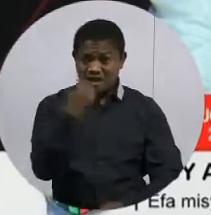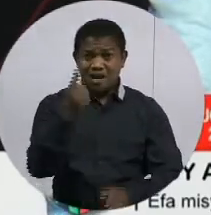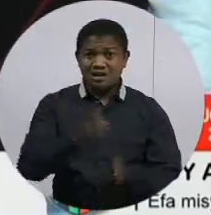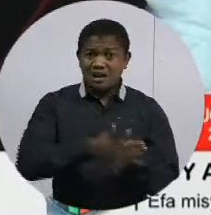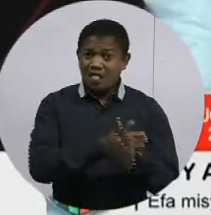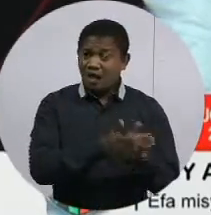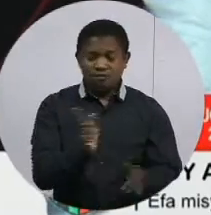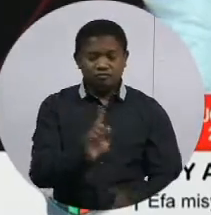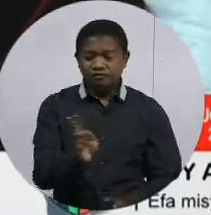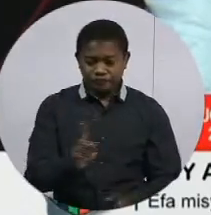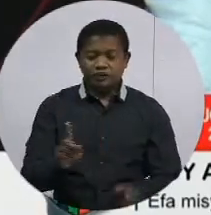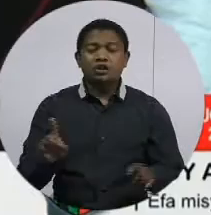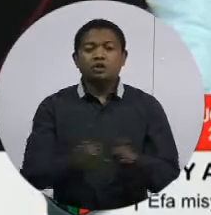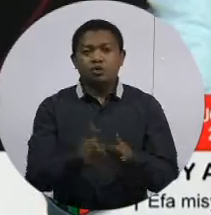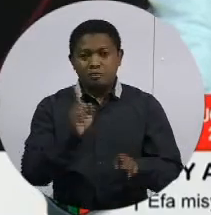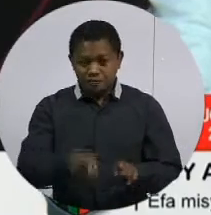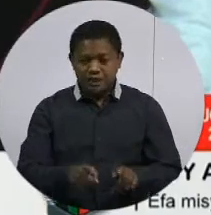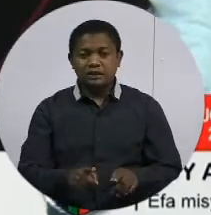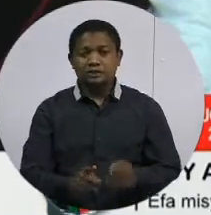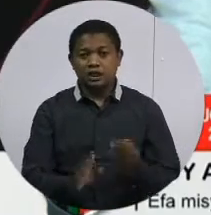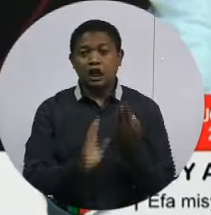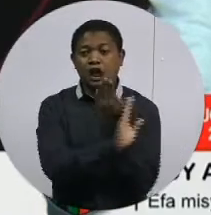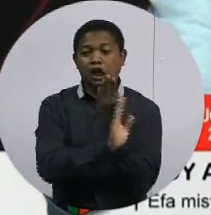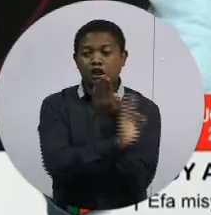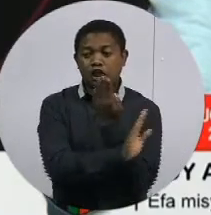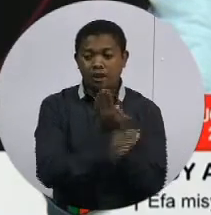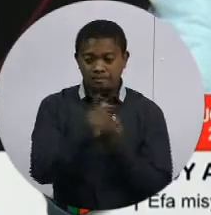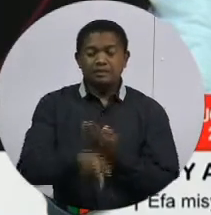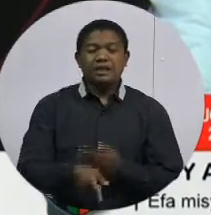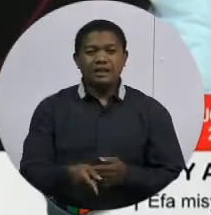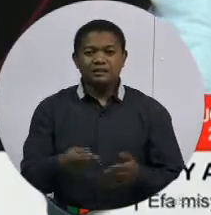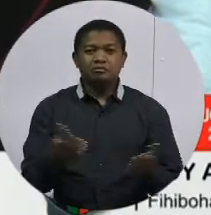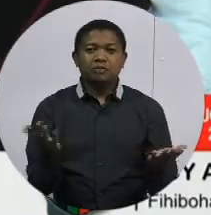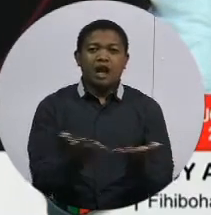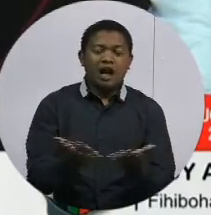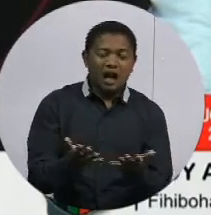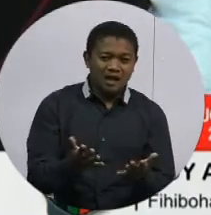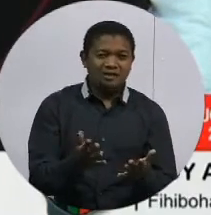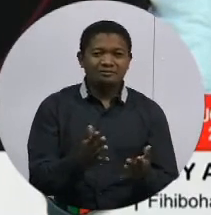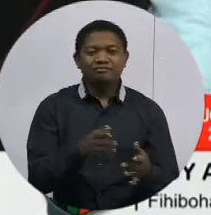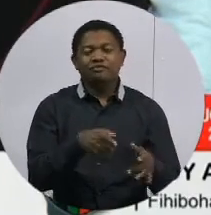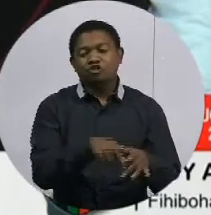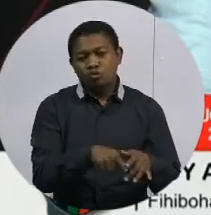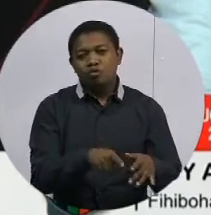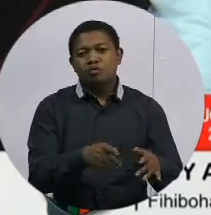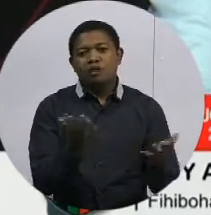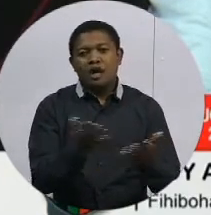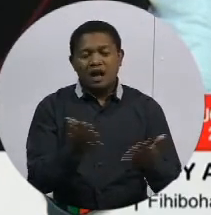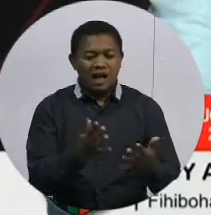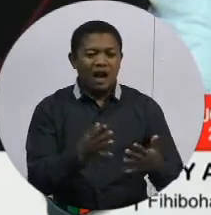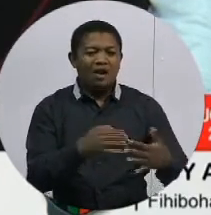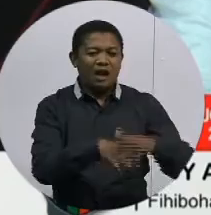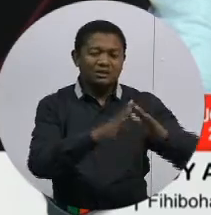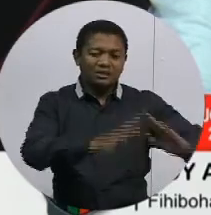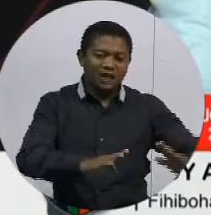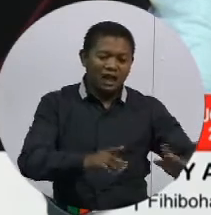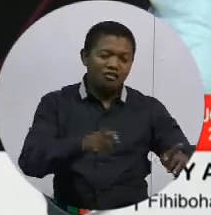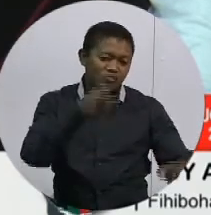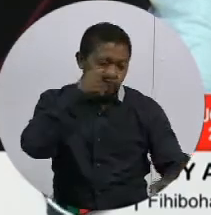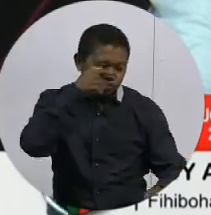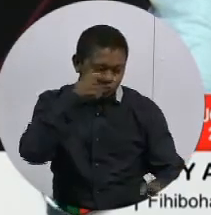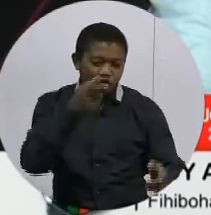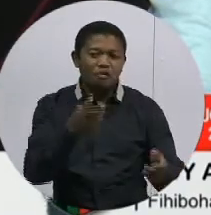tsarontsika tany an-tsinanana, nisy ny raisina tsy niditra hôpitaly izany a, fa dia naraha-maso a